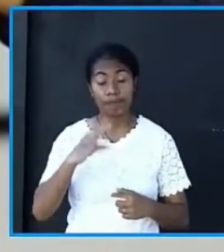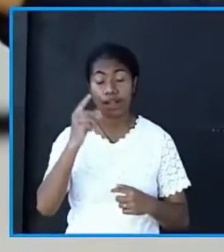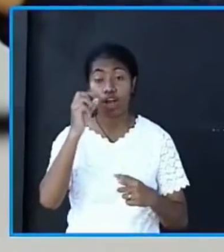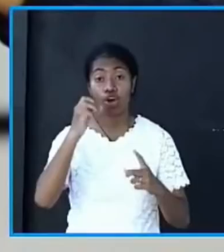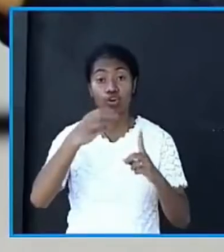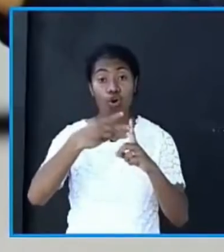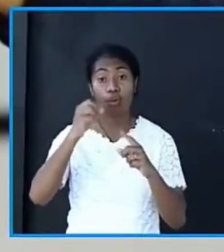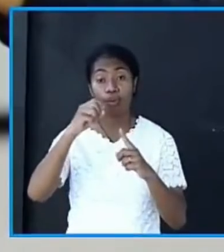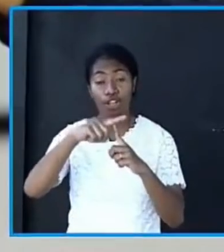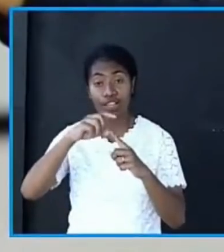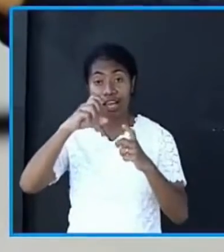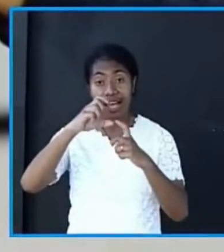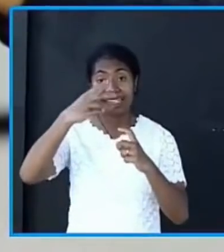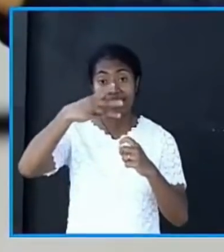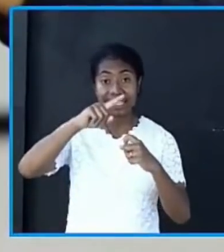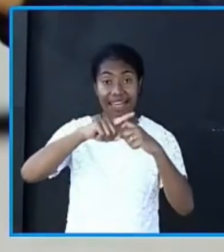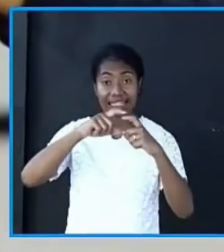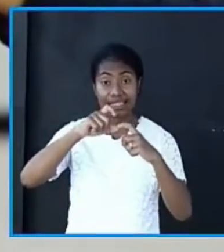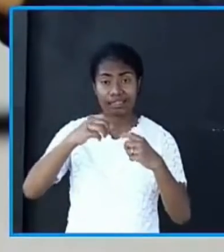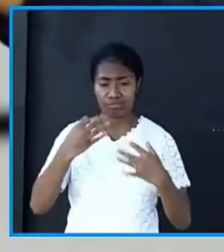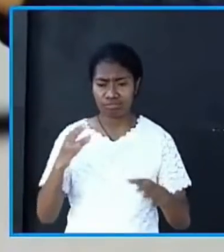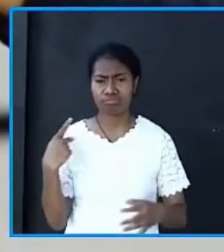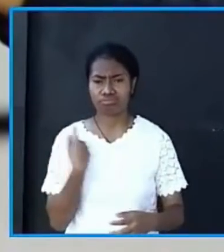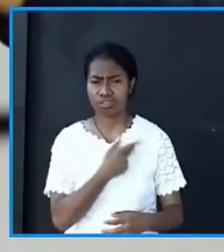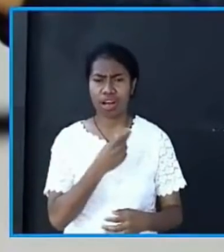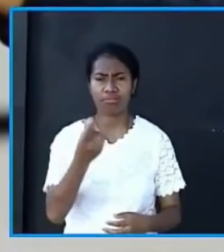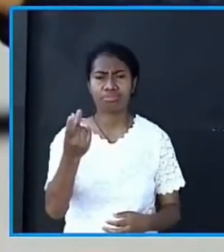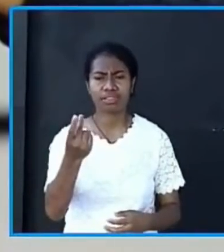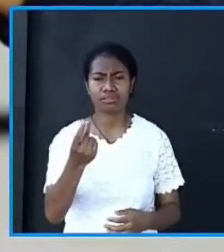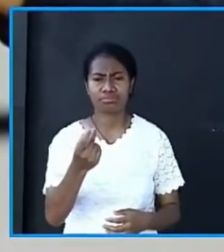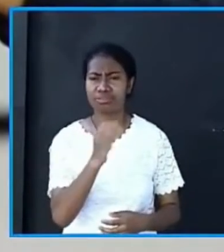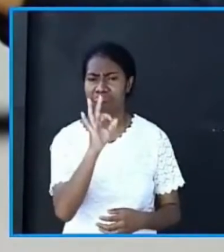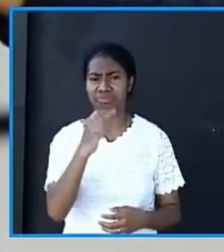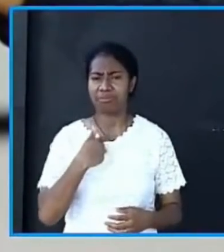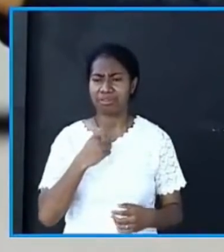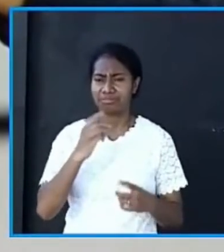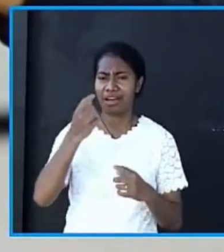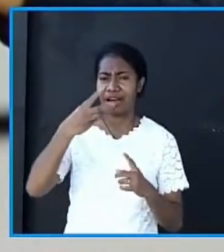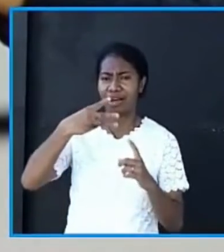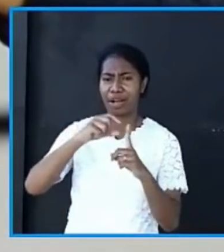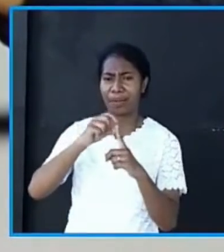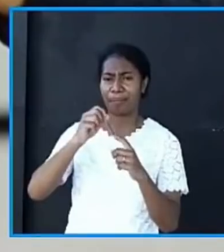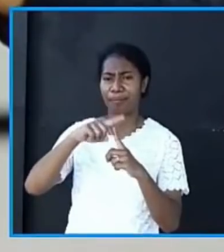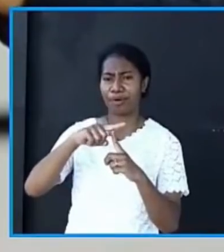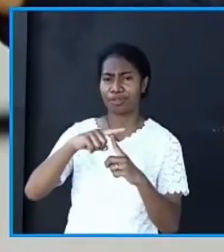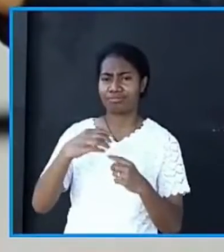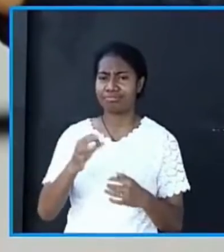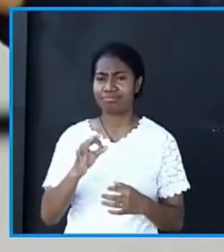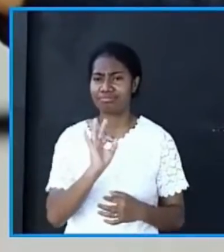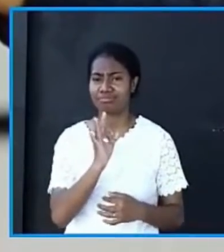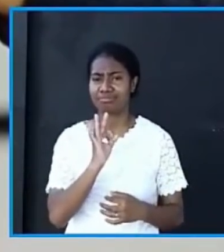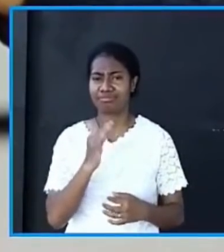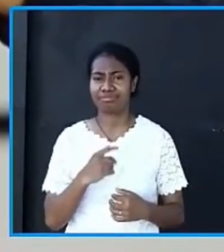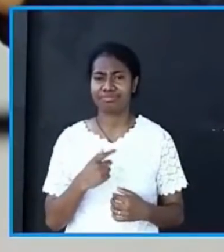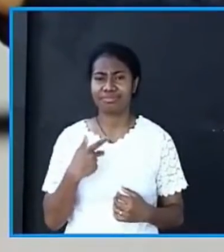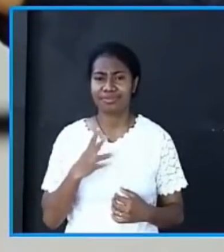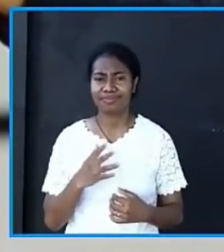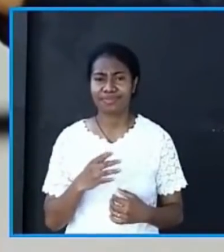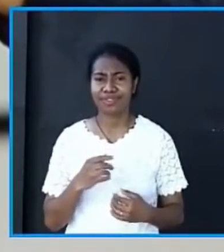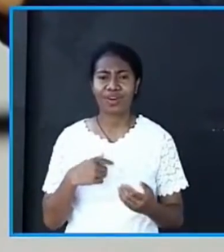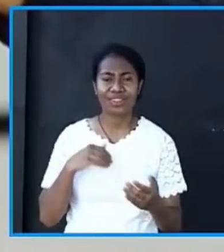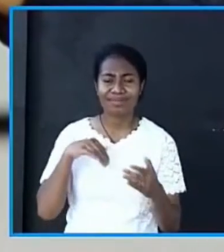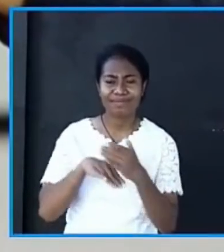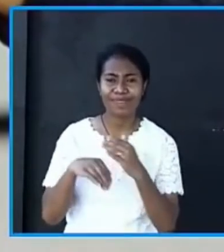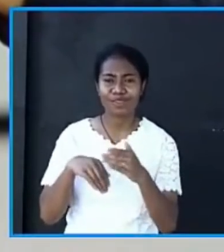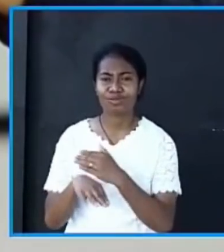beli sayur Hai daripada repot-repot mau masuk minta saja isi Dulang